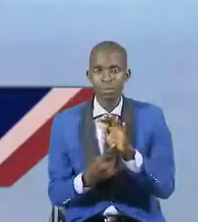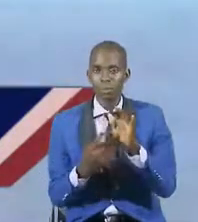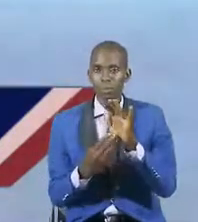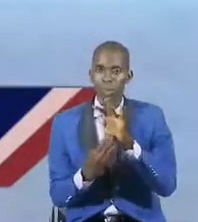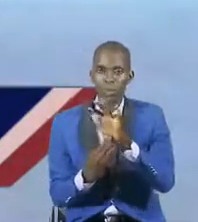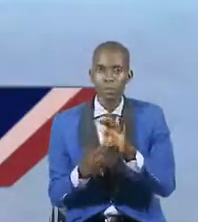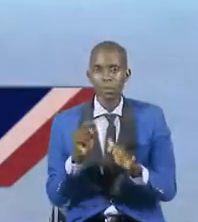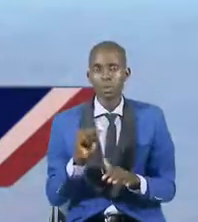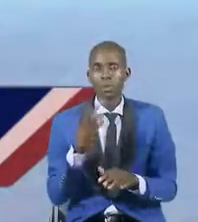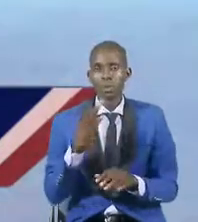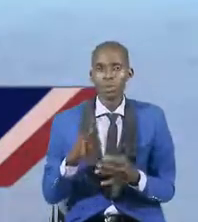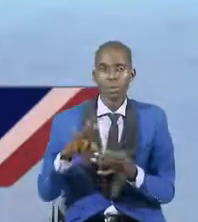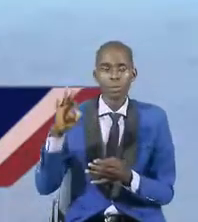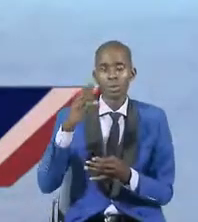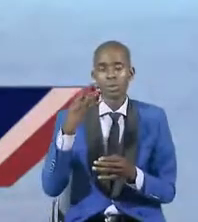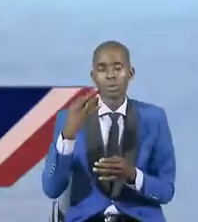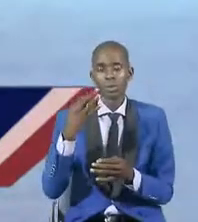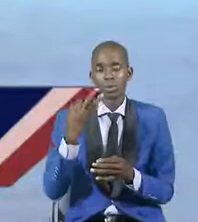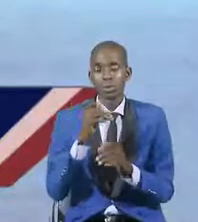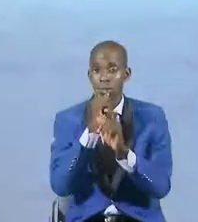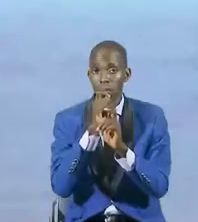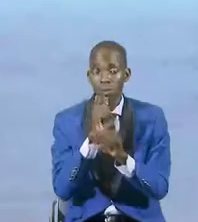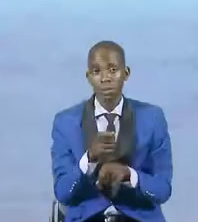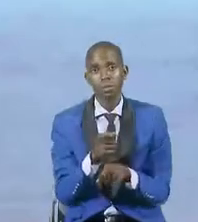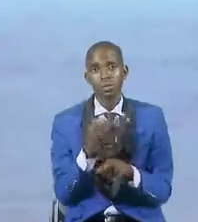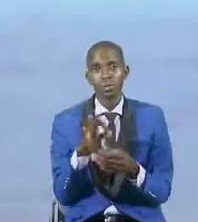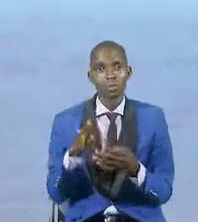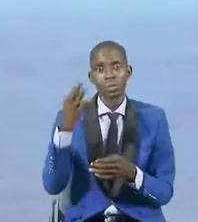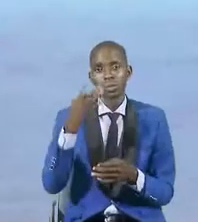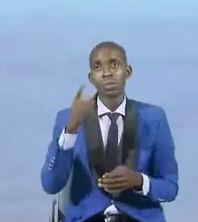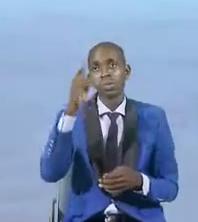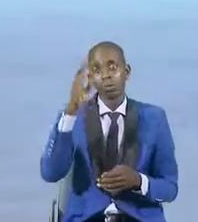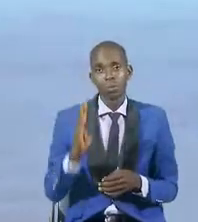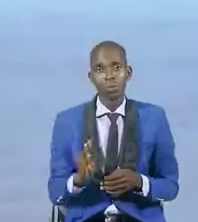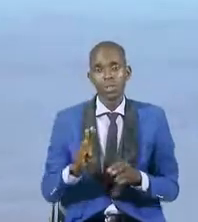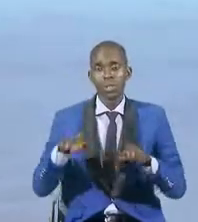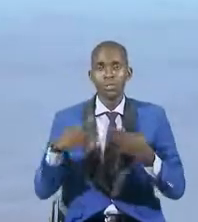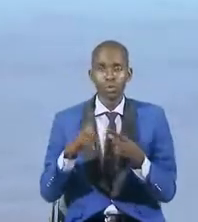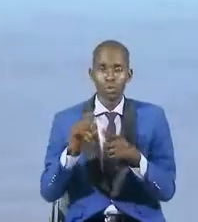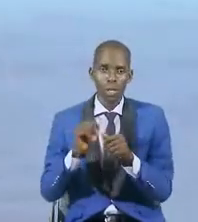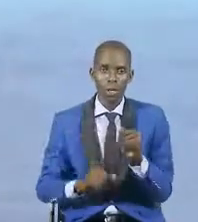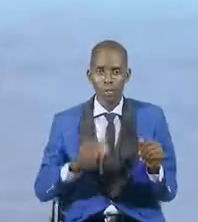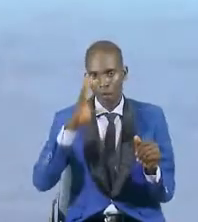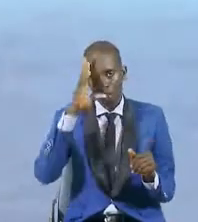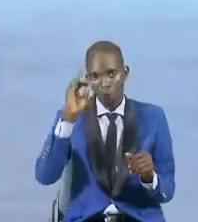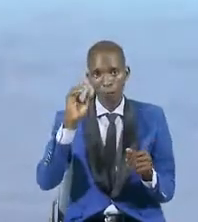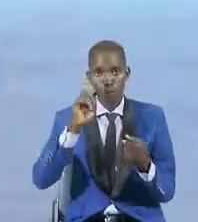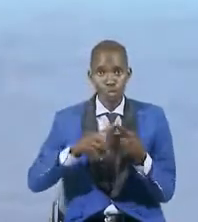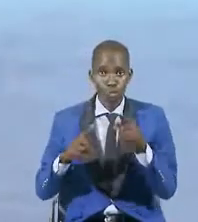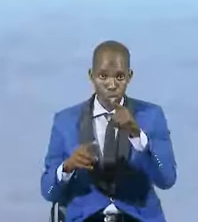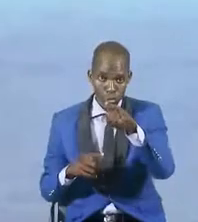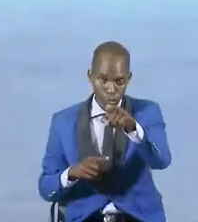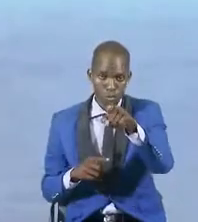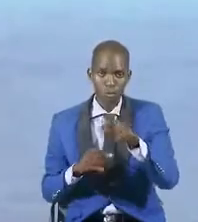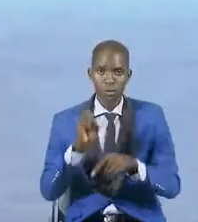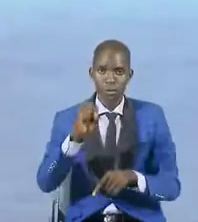La manifestation des dons de l'Esprit de Dieu est donnée à chacun, à vous,